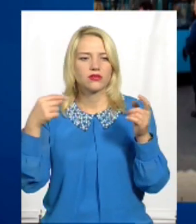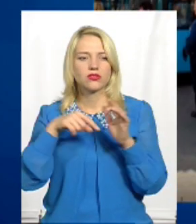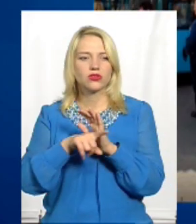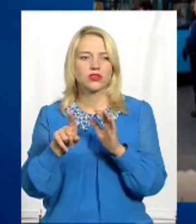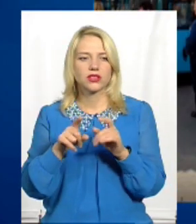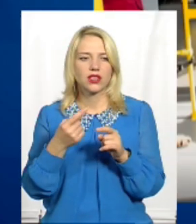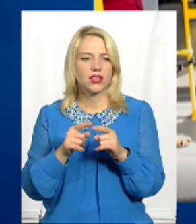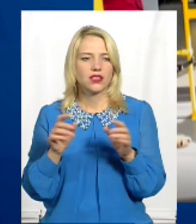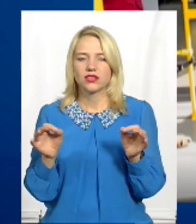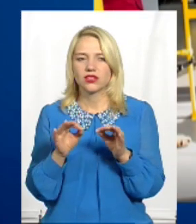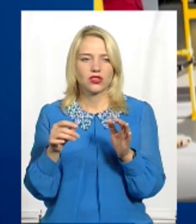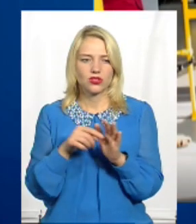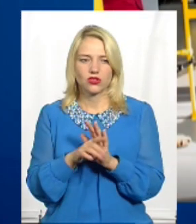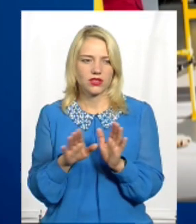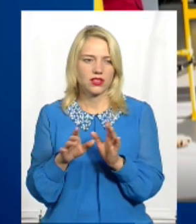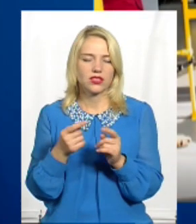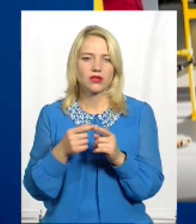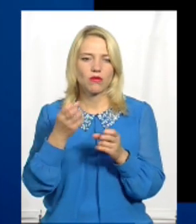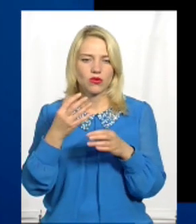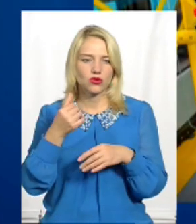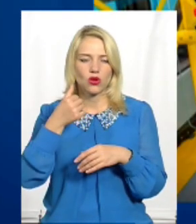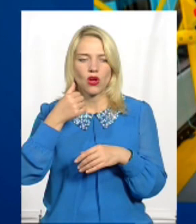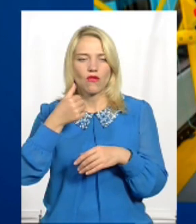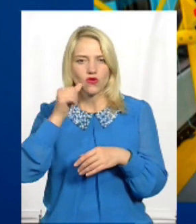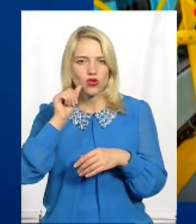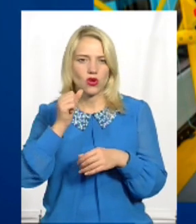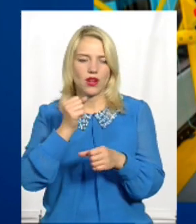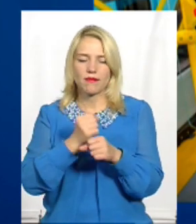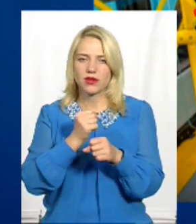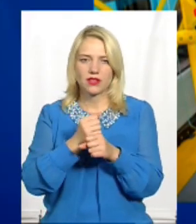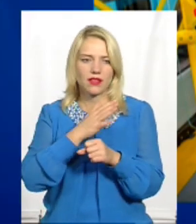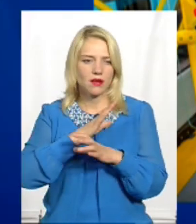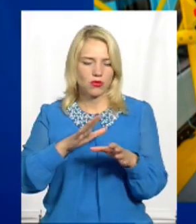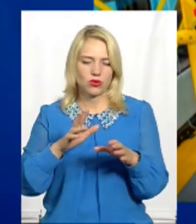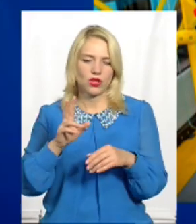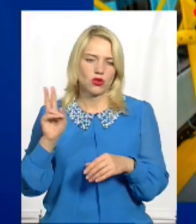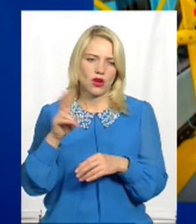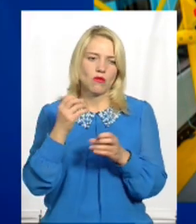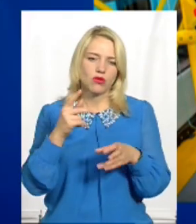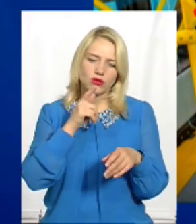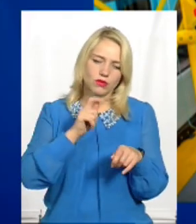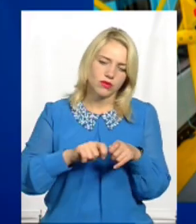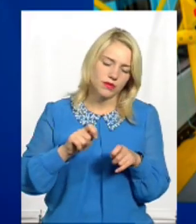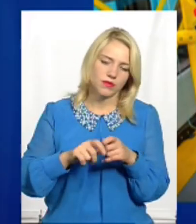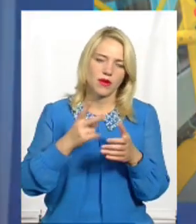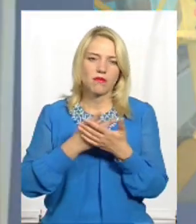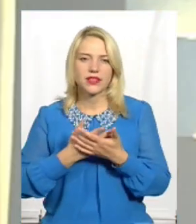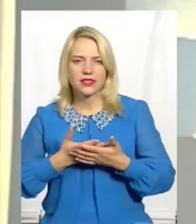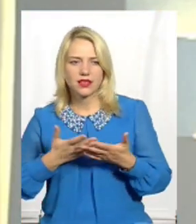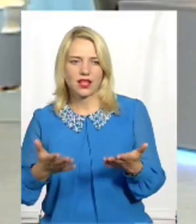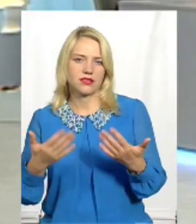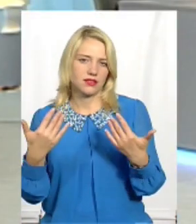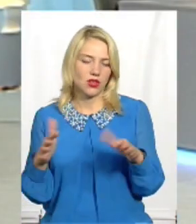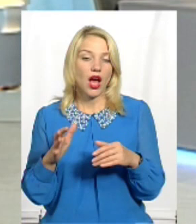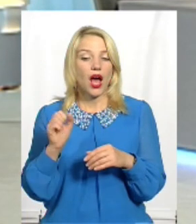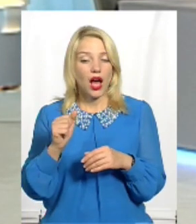значить? Це нічого абсолютно не значить. Тролейбуси вчора не виходили на лінії, відбувалося просто тестування, обкатка, презентація.